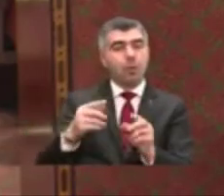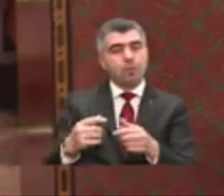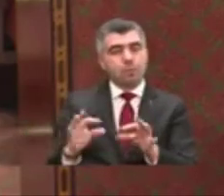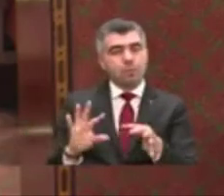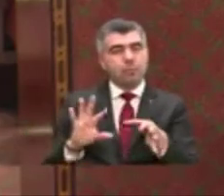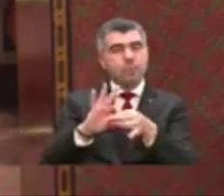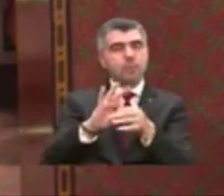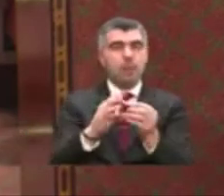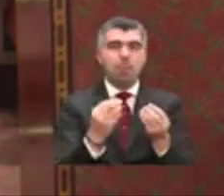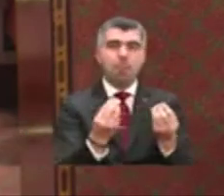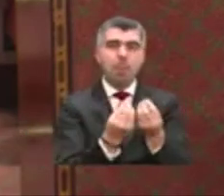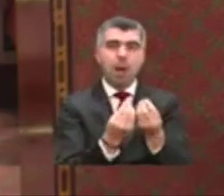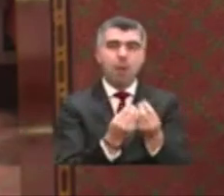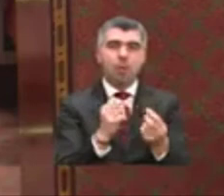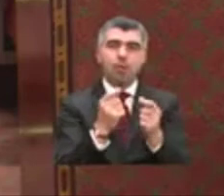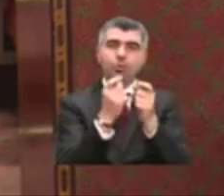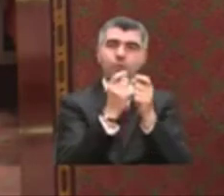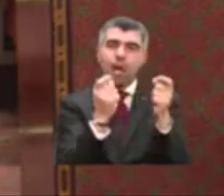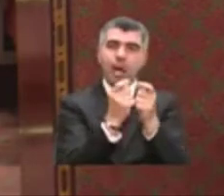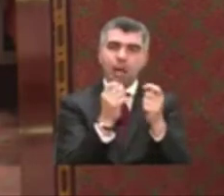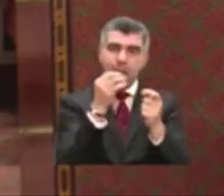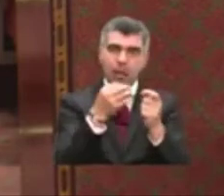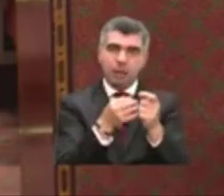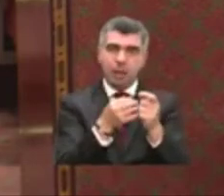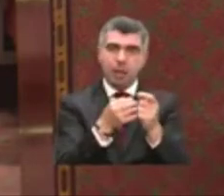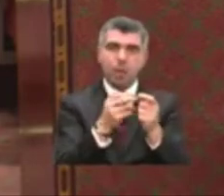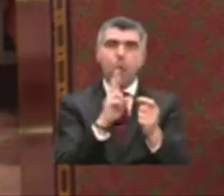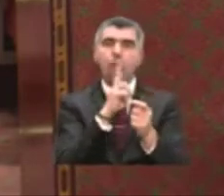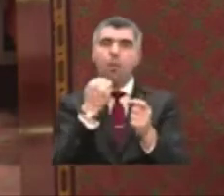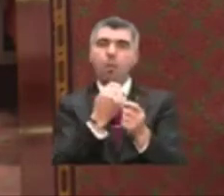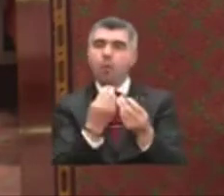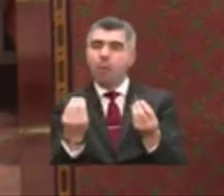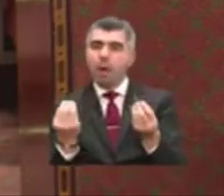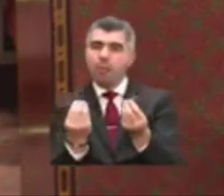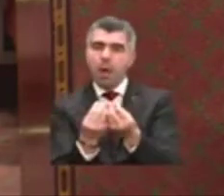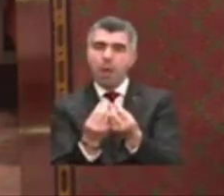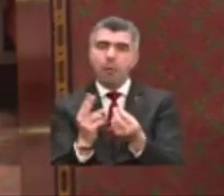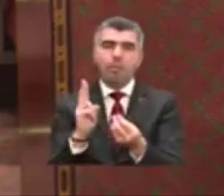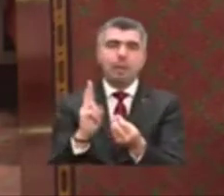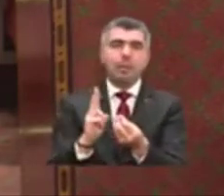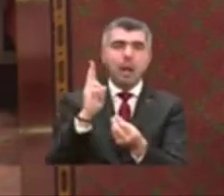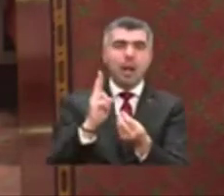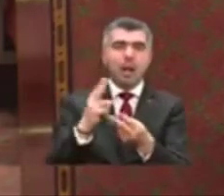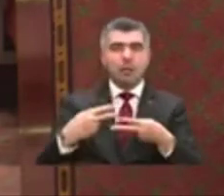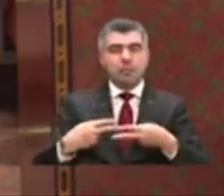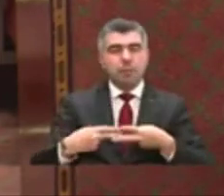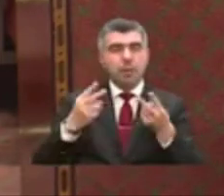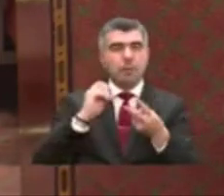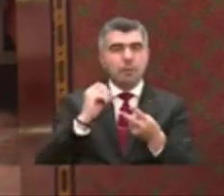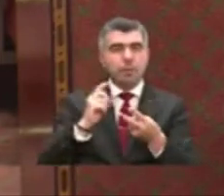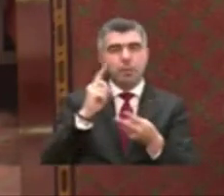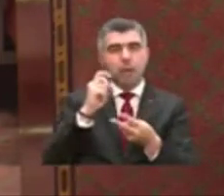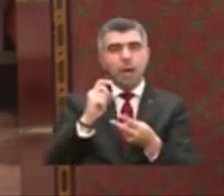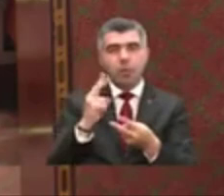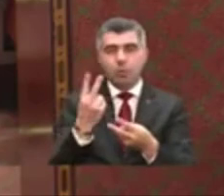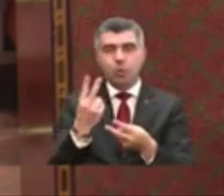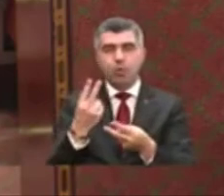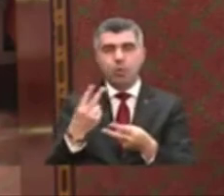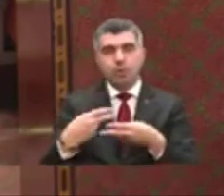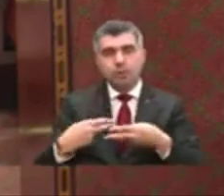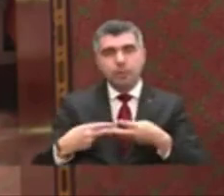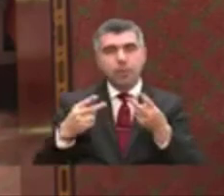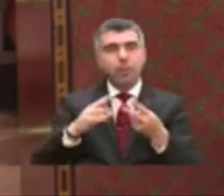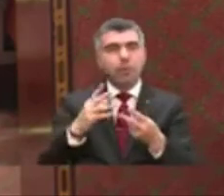والقطاع الخاص، وغيتم اطلاق هاد الشراكه ابتداء من شهر فبراير المقبل باش نعرفوا شكون